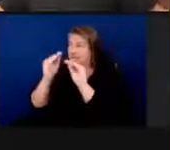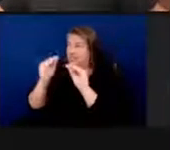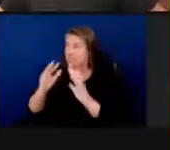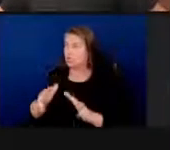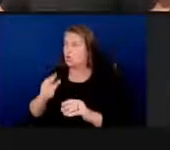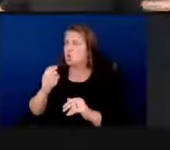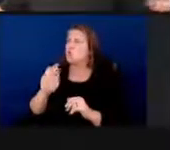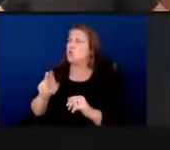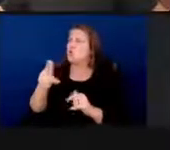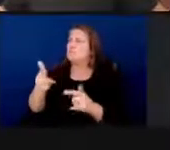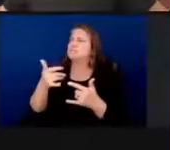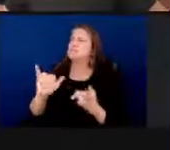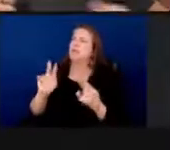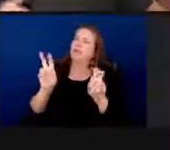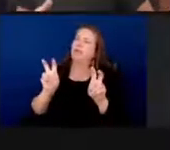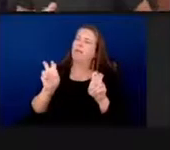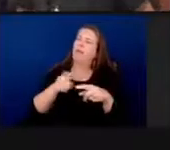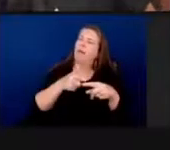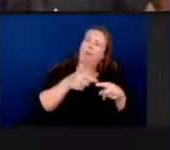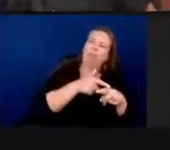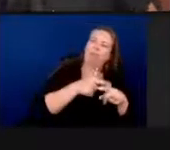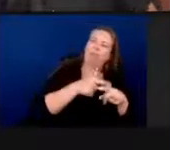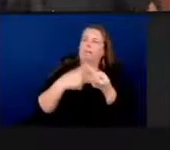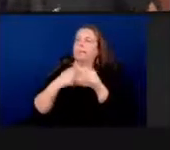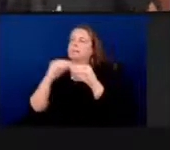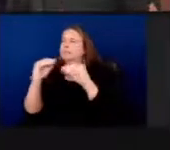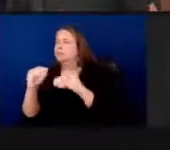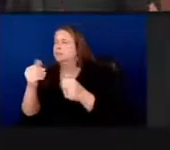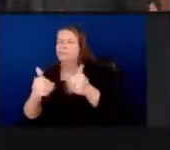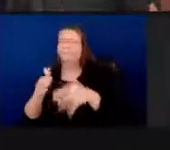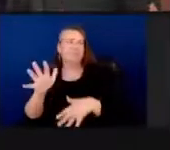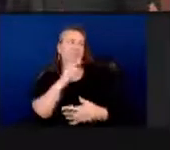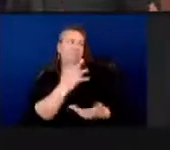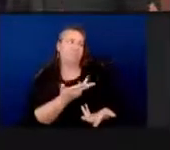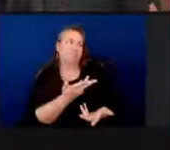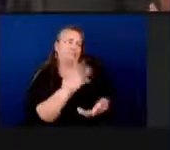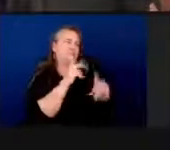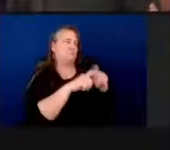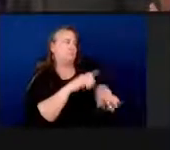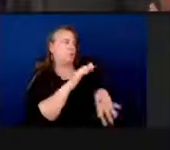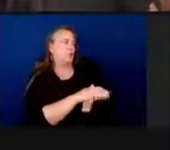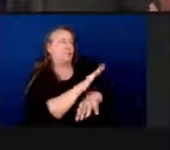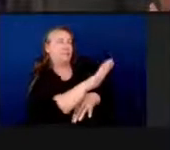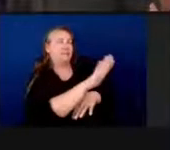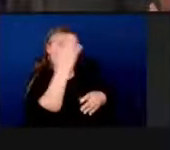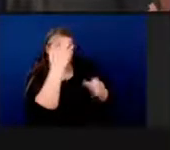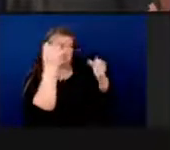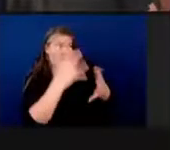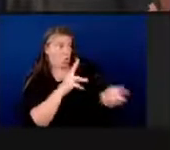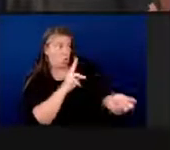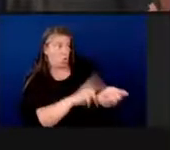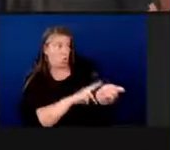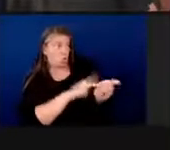Wengi wao wanatoka katika kazi zingine kisha wanaendelea na walimu.